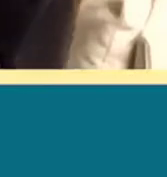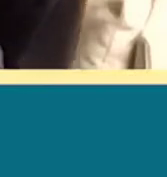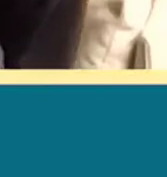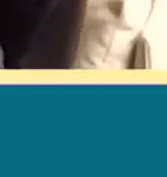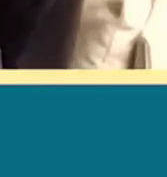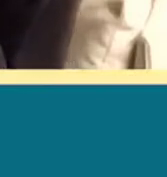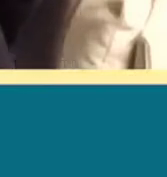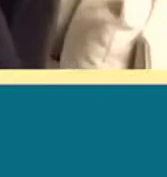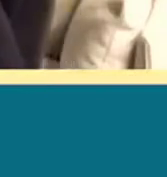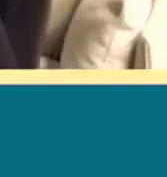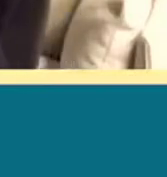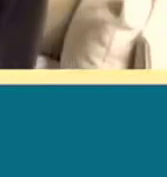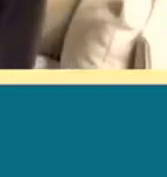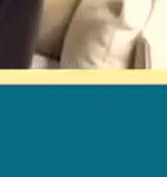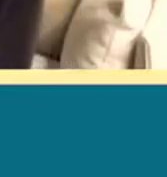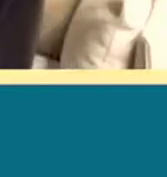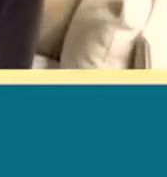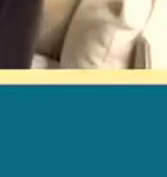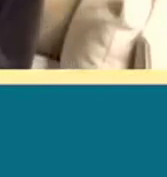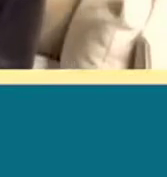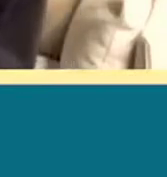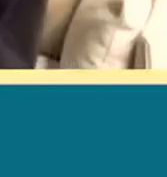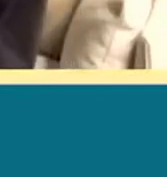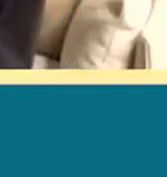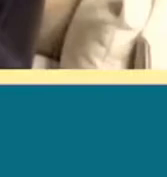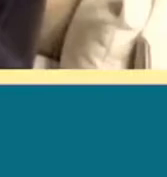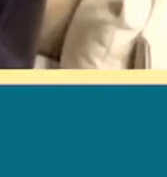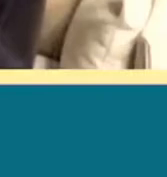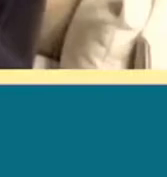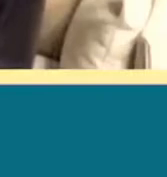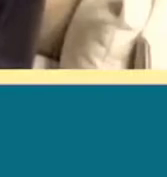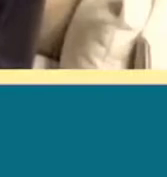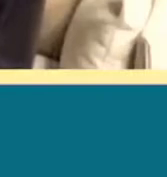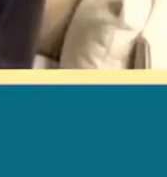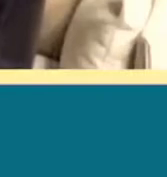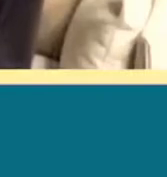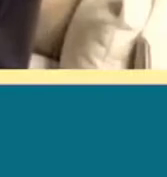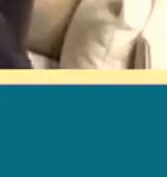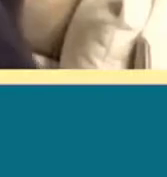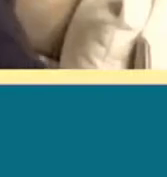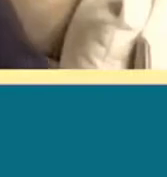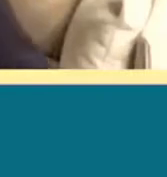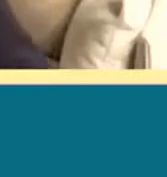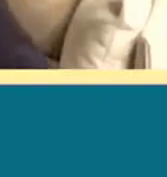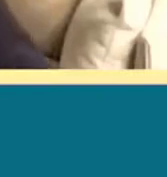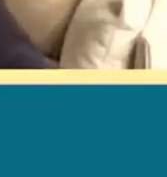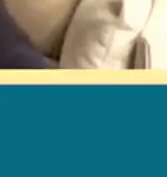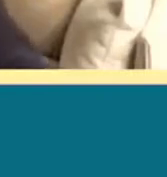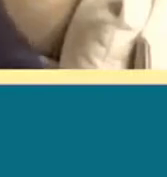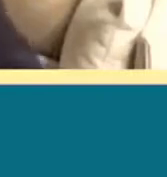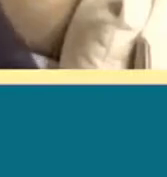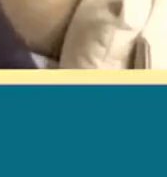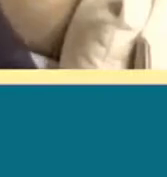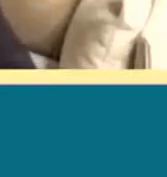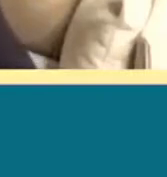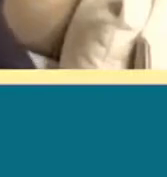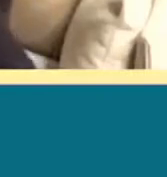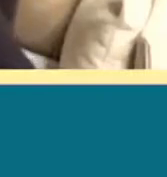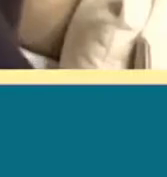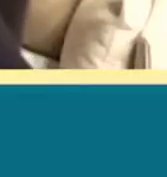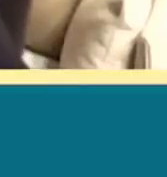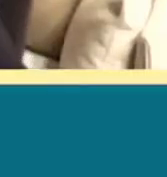nagko-commute kami, minsan nagre-rent kami ng sasakyan, wala naman akong pambayad noon. So